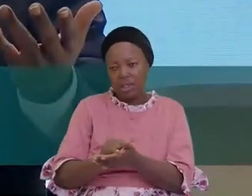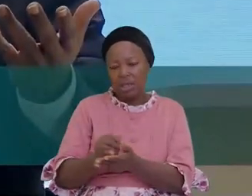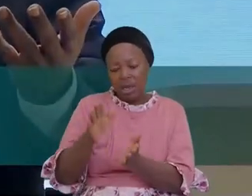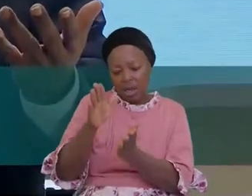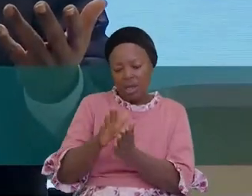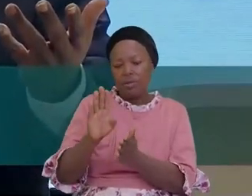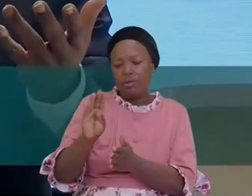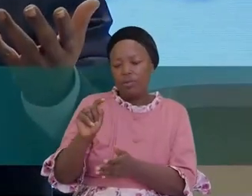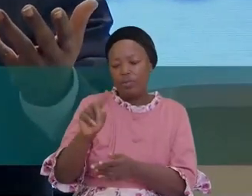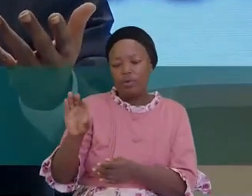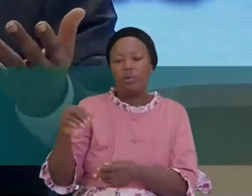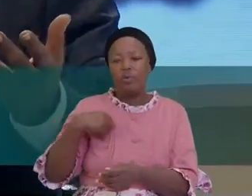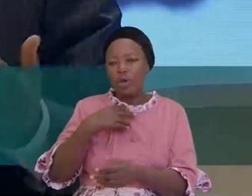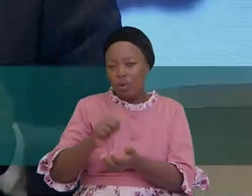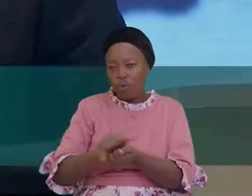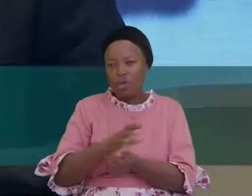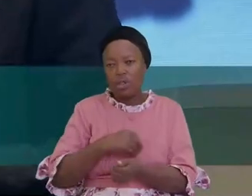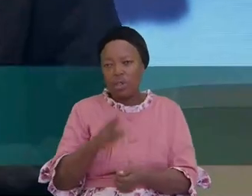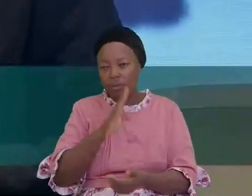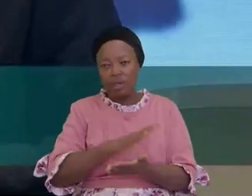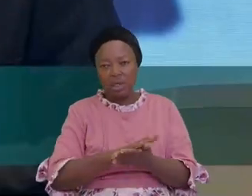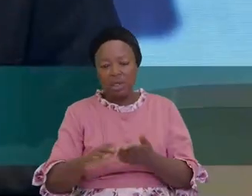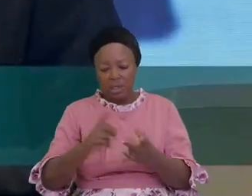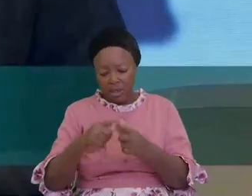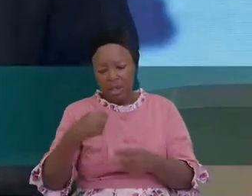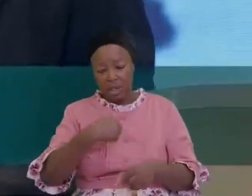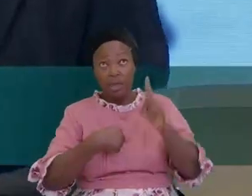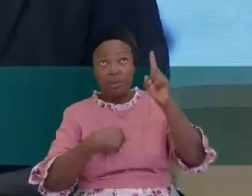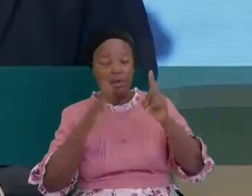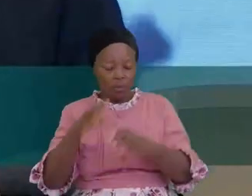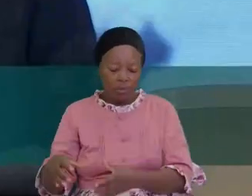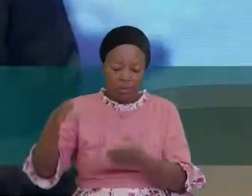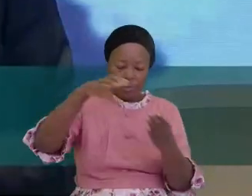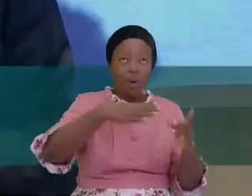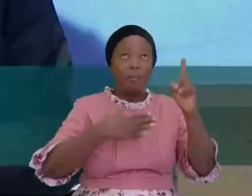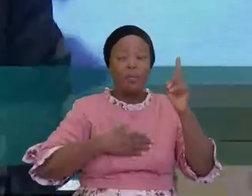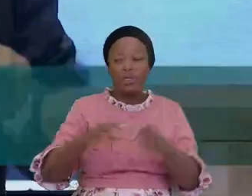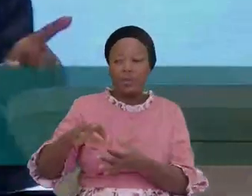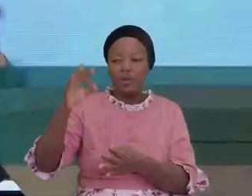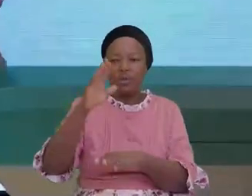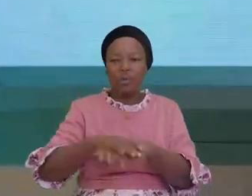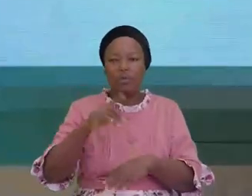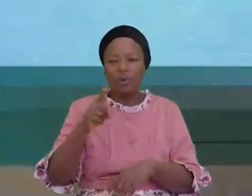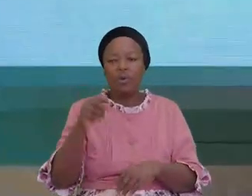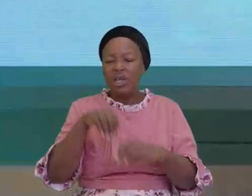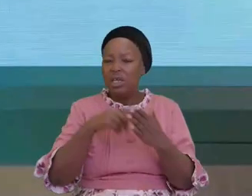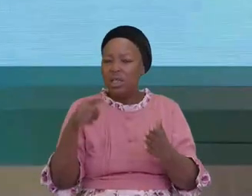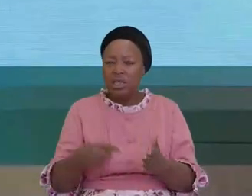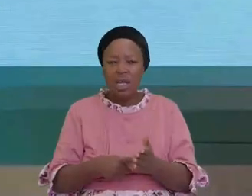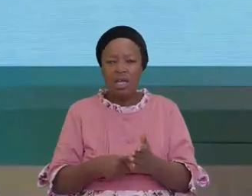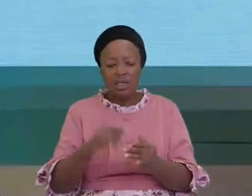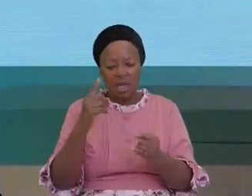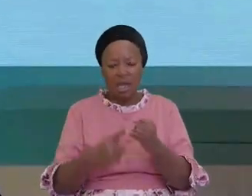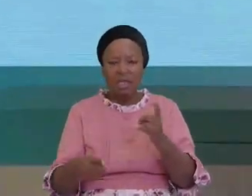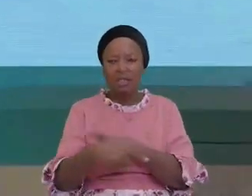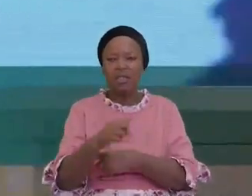Sois lavé et purifié. Je répandrai de mon esprit sur toute chair. Dans ces